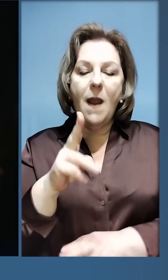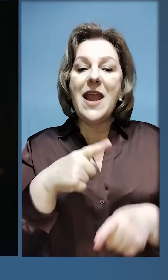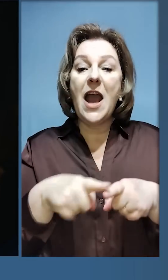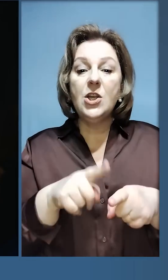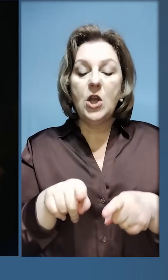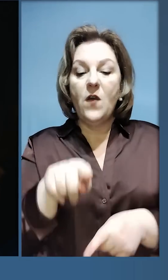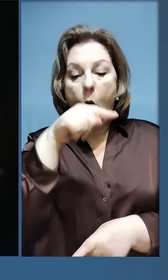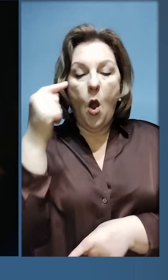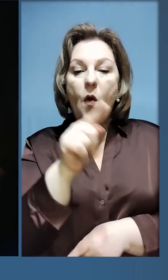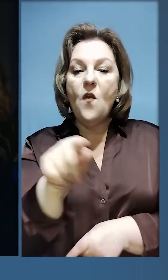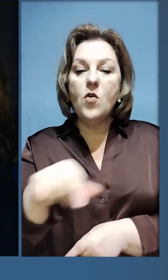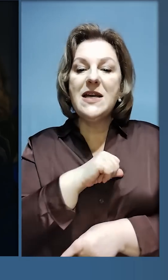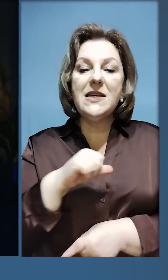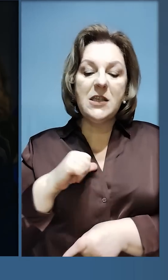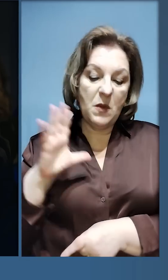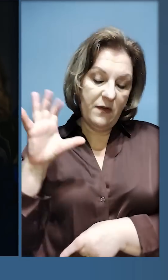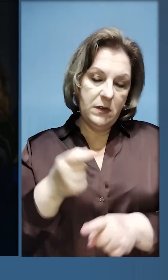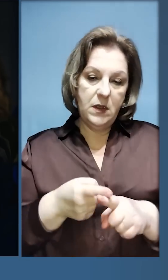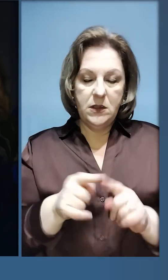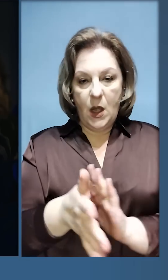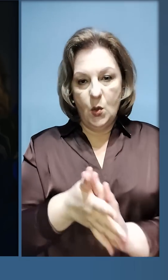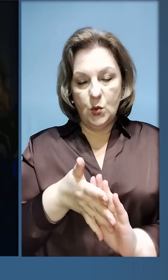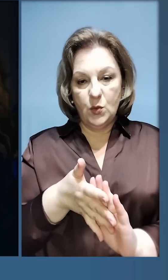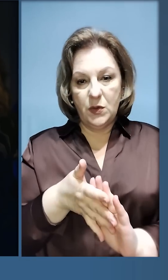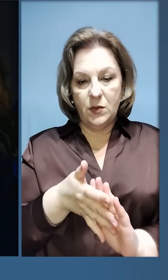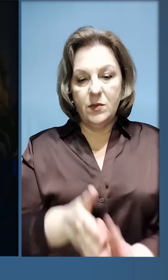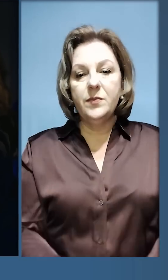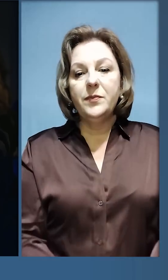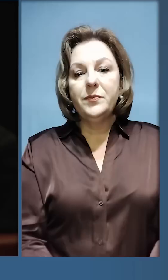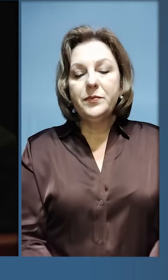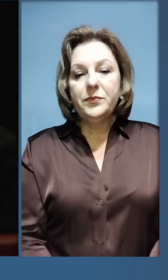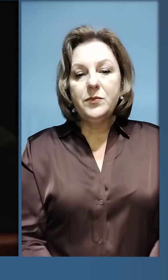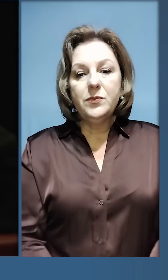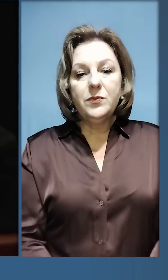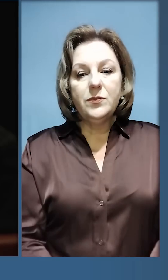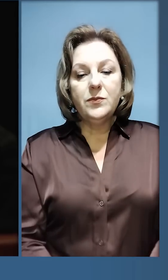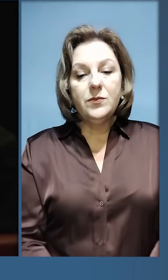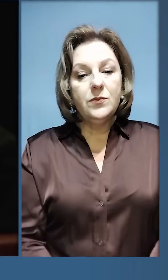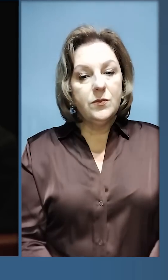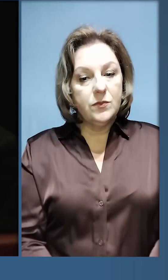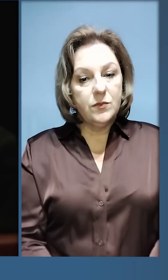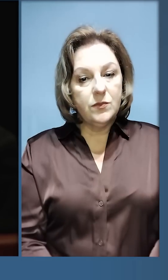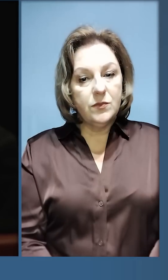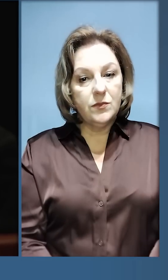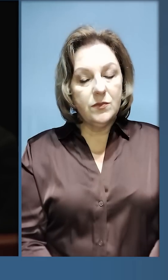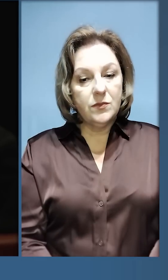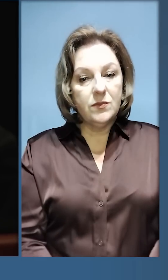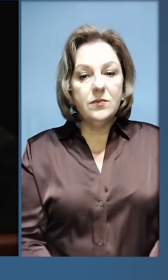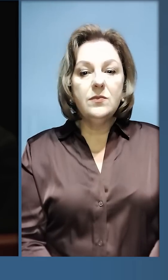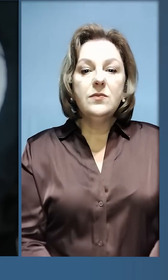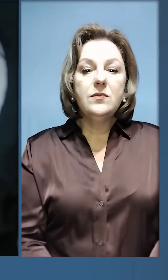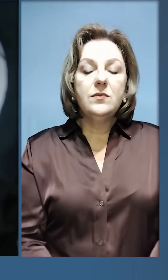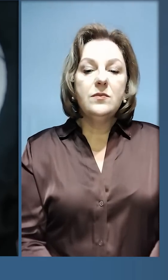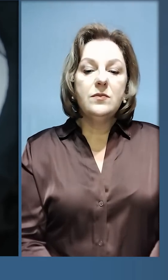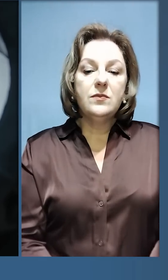ви побачите, як швидко вони самі все це зрозуміють. We found ourselves at Sophia